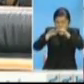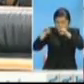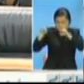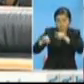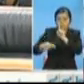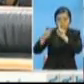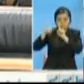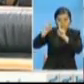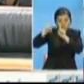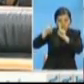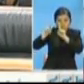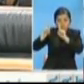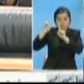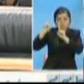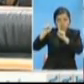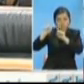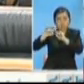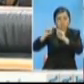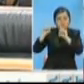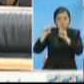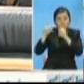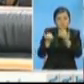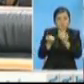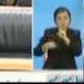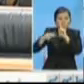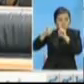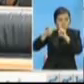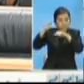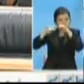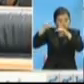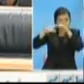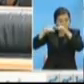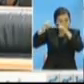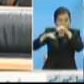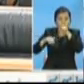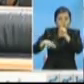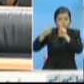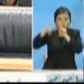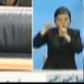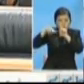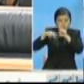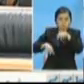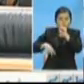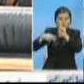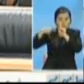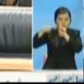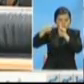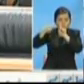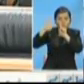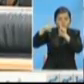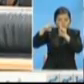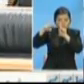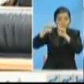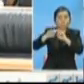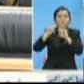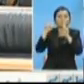า 12,600 ฮะแล้วจนถึงประมาณสัก 14,000 กว่าตีสักความชื้นสัก18ที่ผมได้เจอ